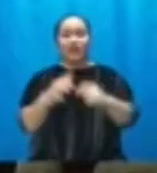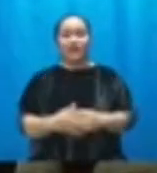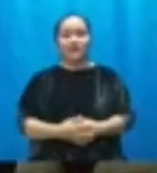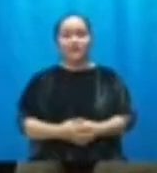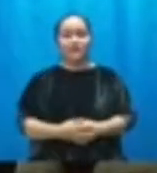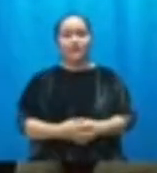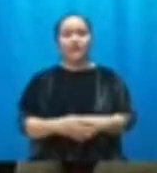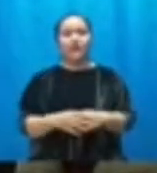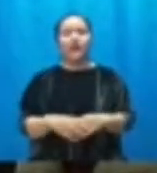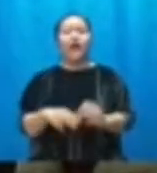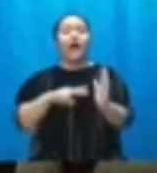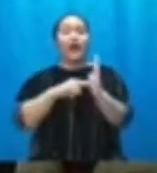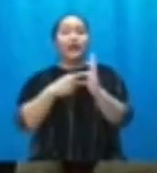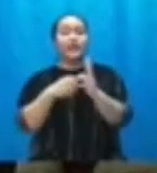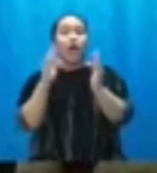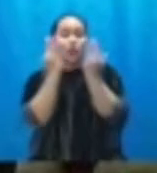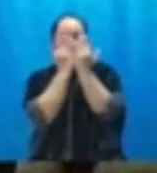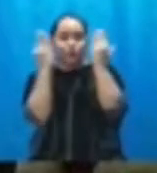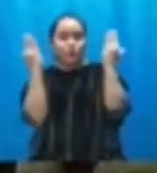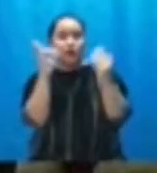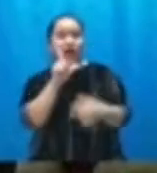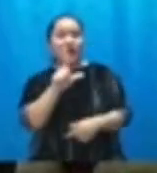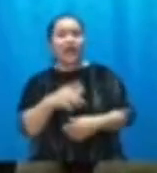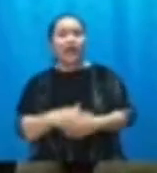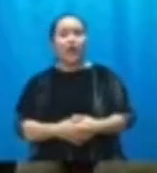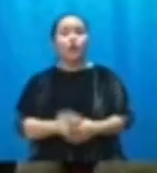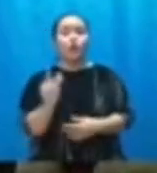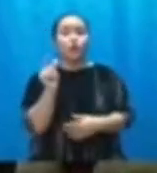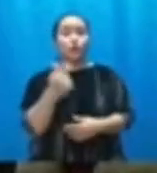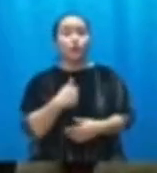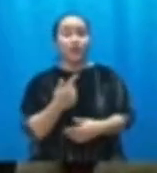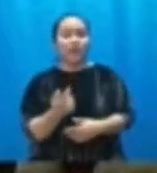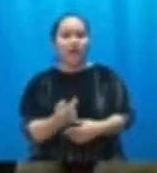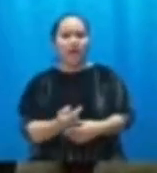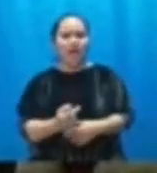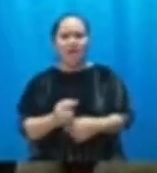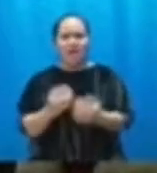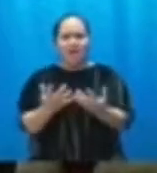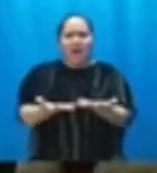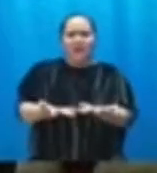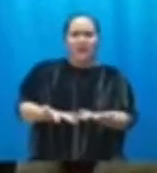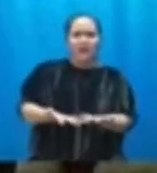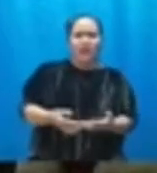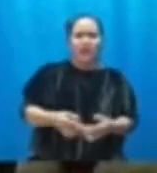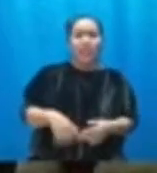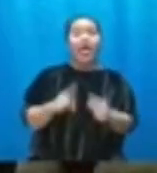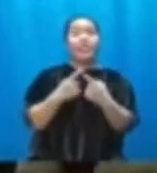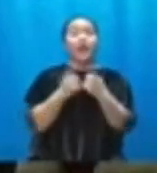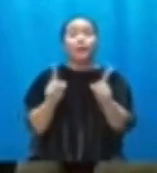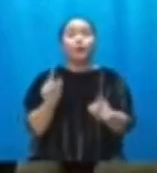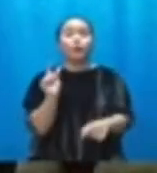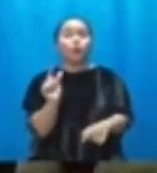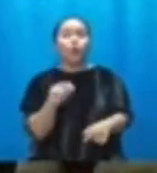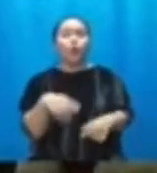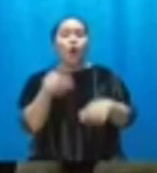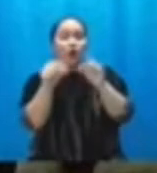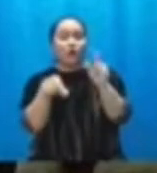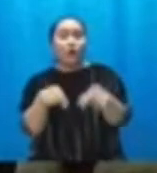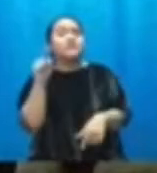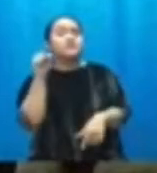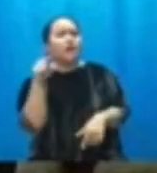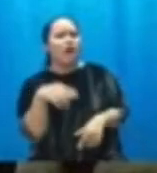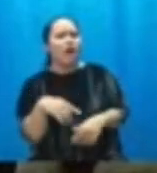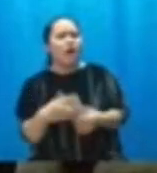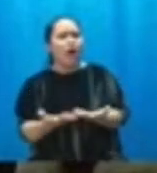Hai untuk kita muzu karena sudah rasa aneh tetapi untuk orang Yahudi lebih aneh lagi Hai